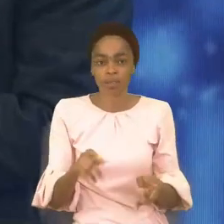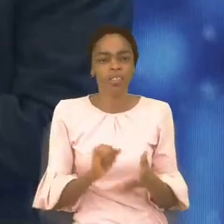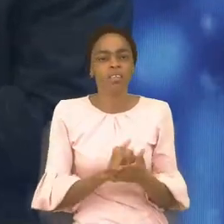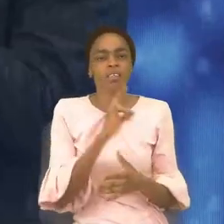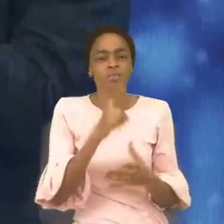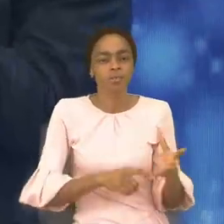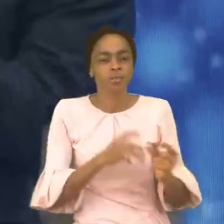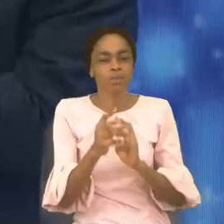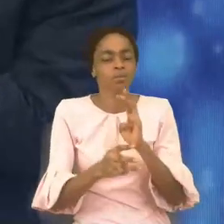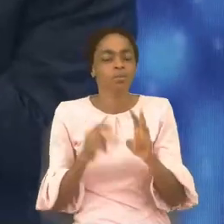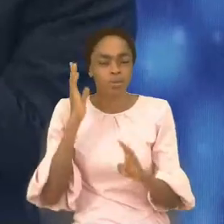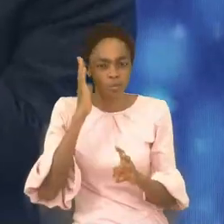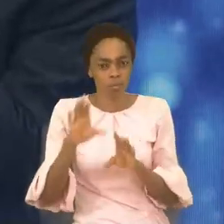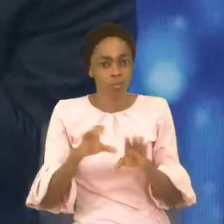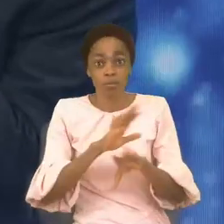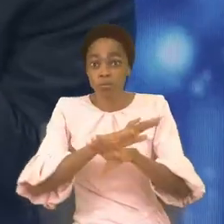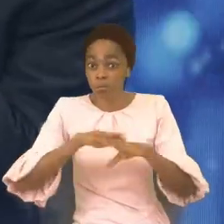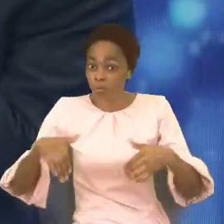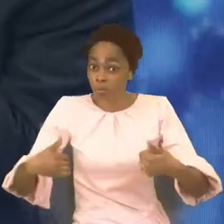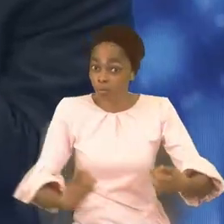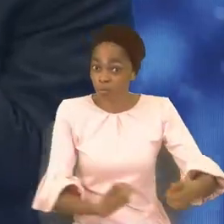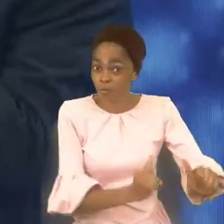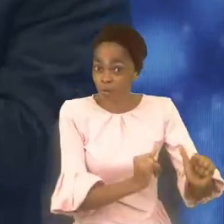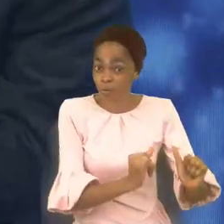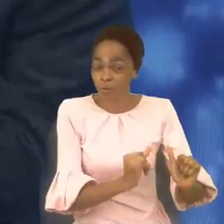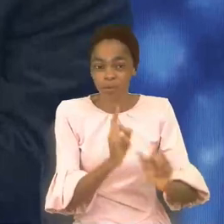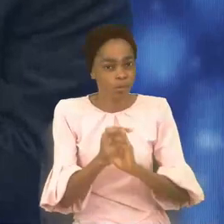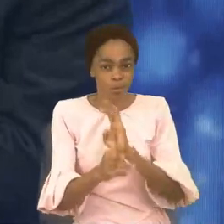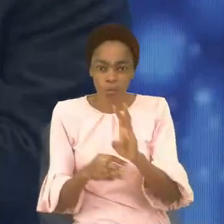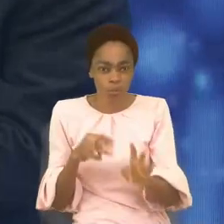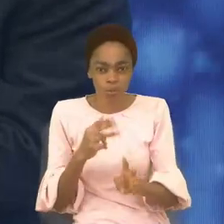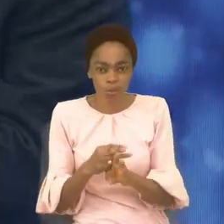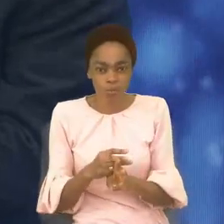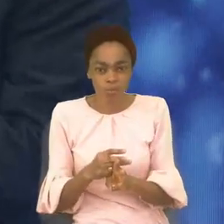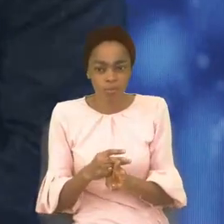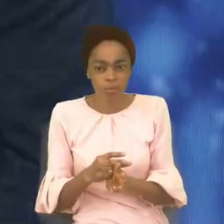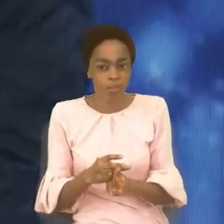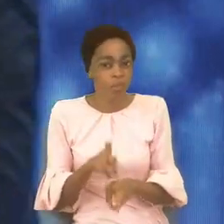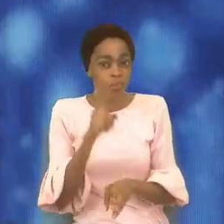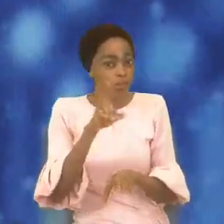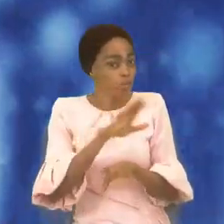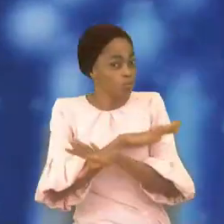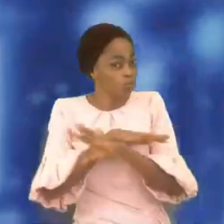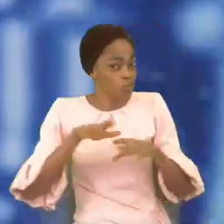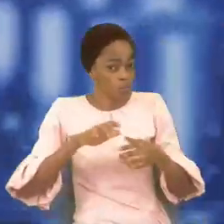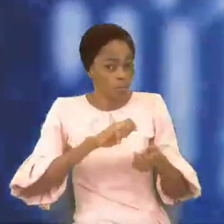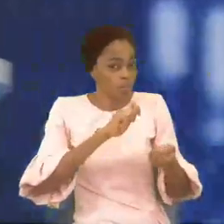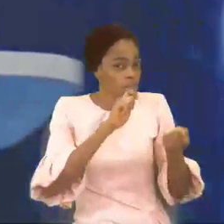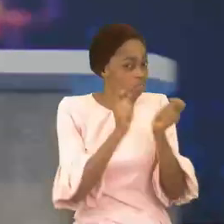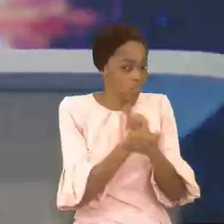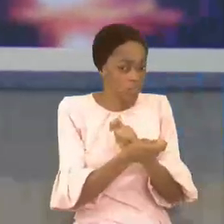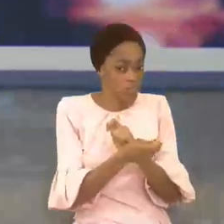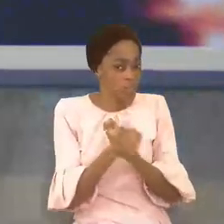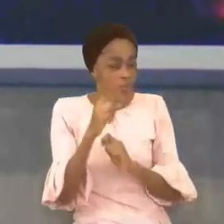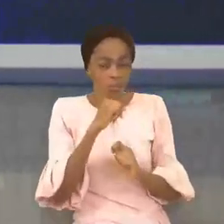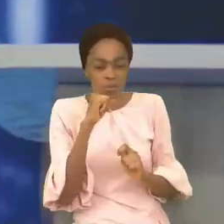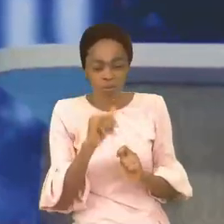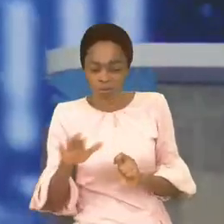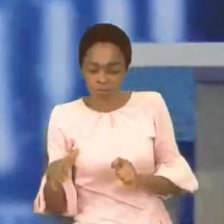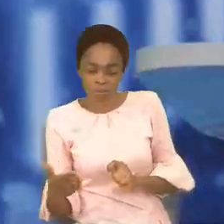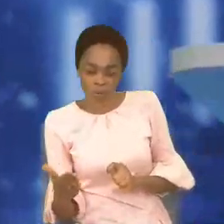dit. Tu ne veux pas suivre l'idole du pays. Tu ne veux pas changer. Tu ne veux